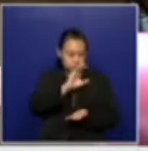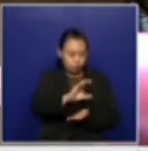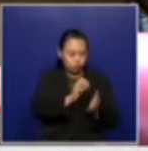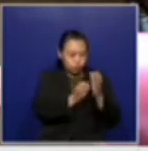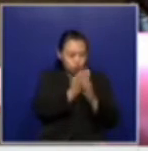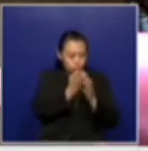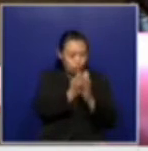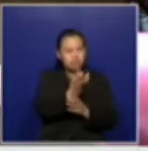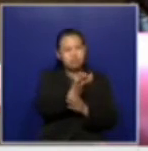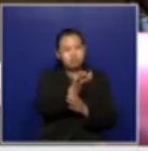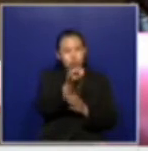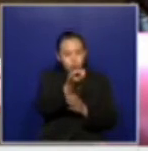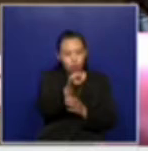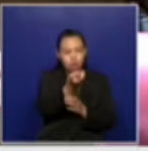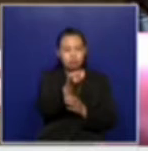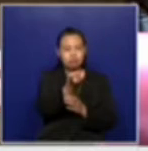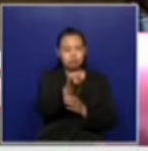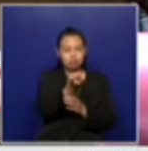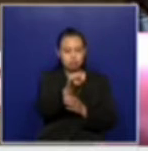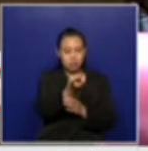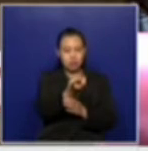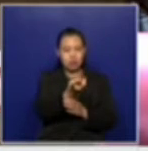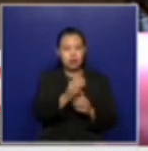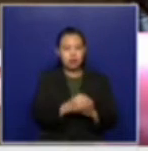แทบจะเป็นการให้เปล่าแล้วก็